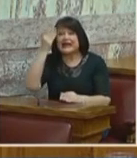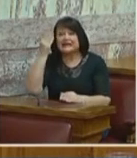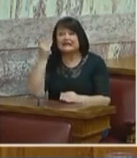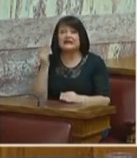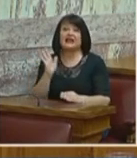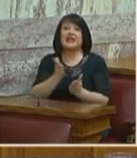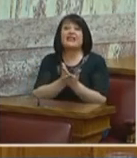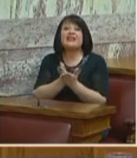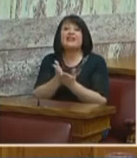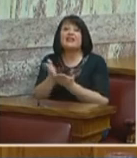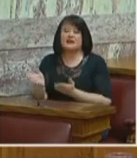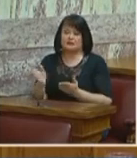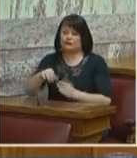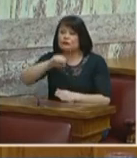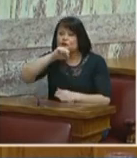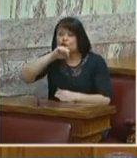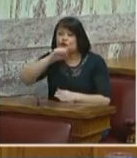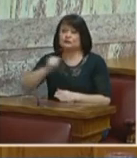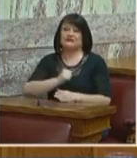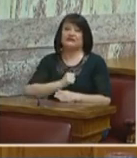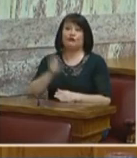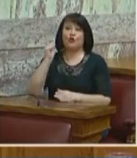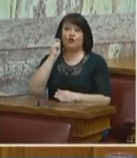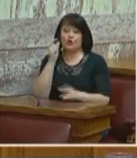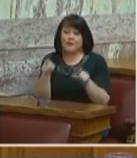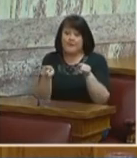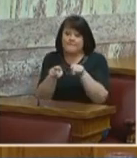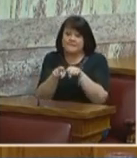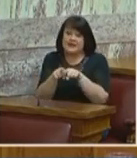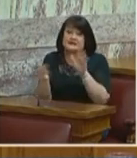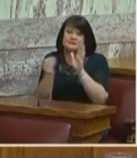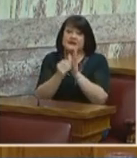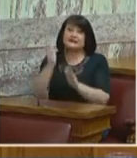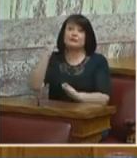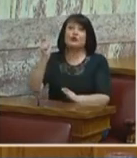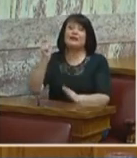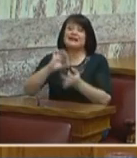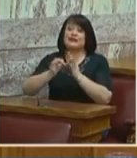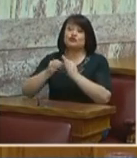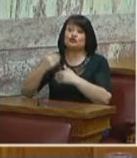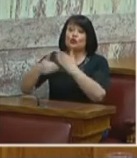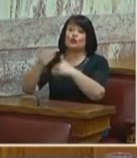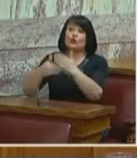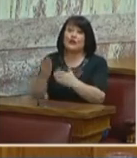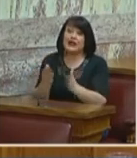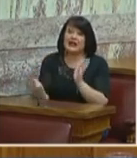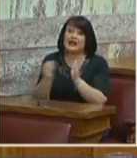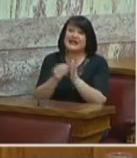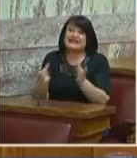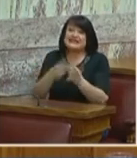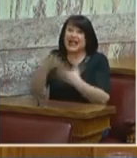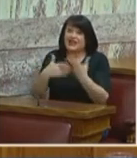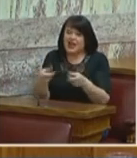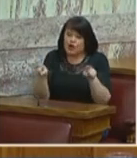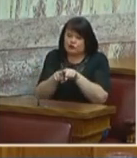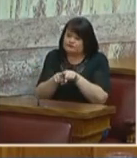ηθική. Μαζί με το όνομά μου, ουδέποτε στην πολιτική ιστορία του τόπου θα γραφτεί η λέξη σκάνδαλο, όσο